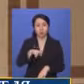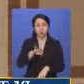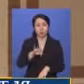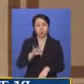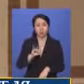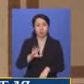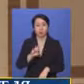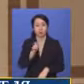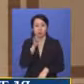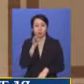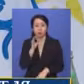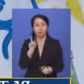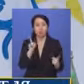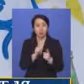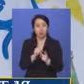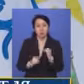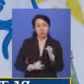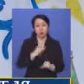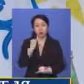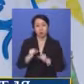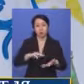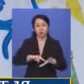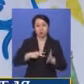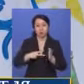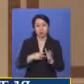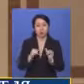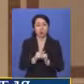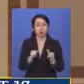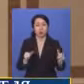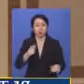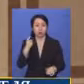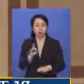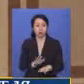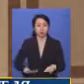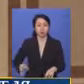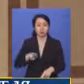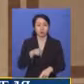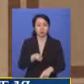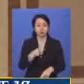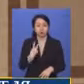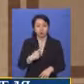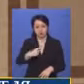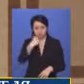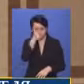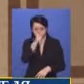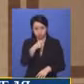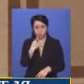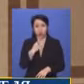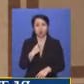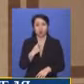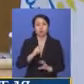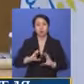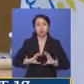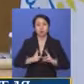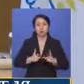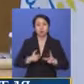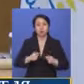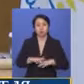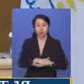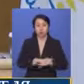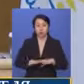Ербулата Досаева. В ходе встречи обсуждался план развития экономики страны на 2021 год. Отмечено положение мирового рынка в